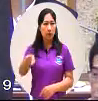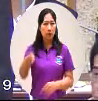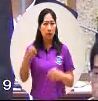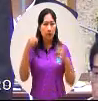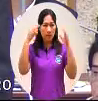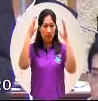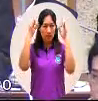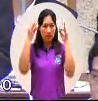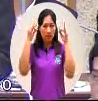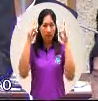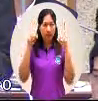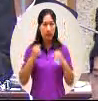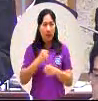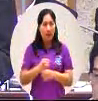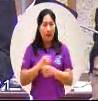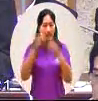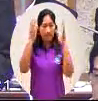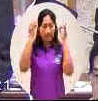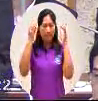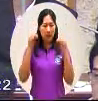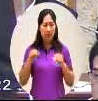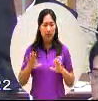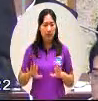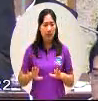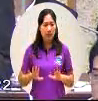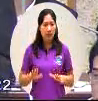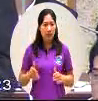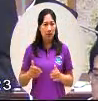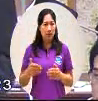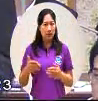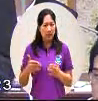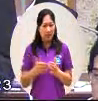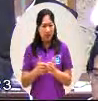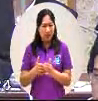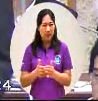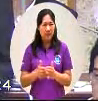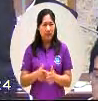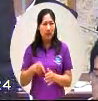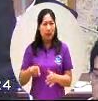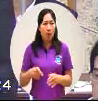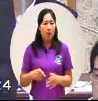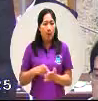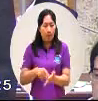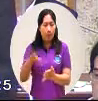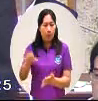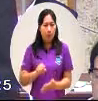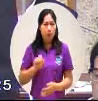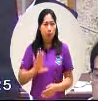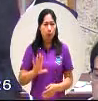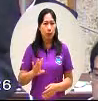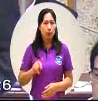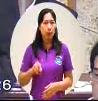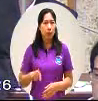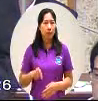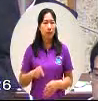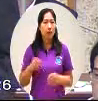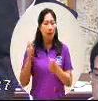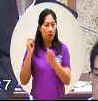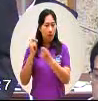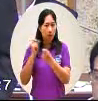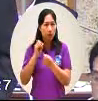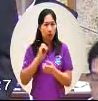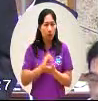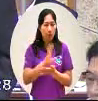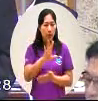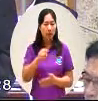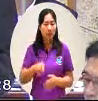情我知道科研非常重视，所以我们一直跟那个甲线公务段一直在争取啊。那他最近给我们喊是说，他认为路况是